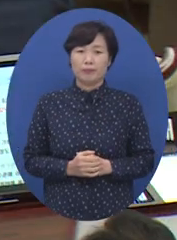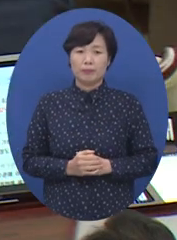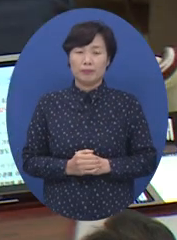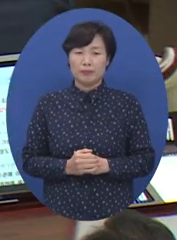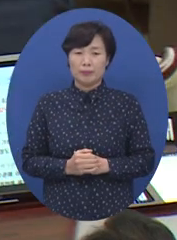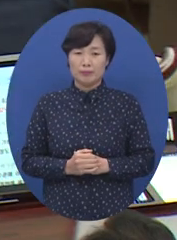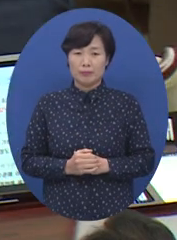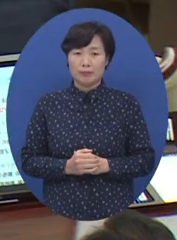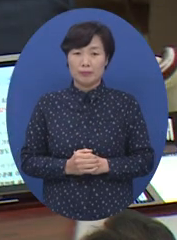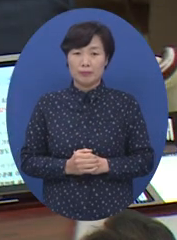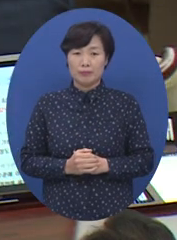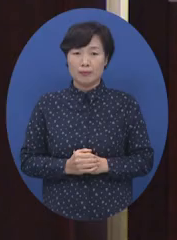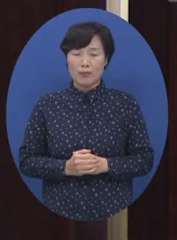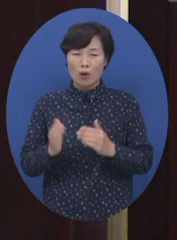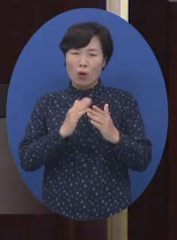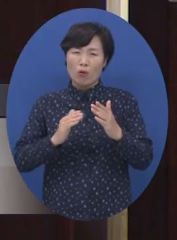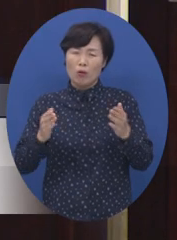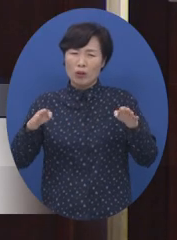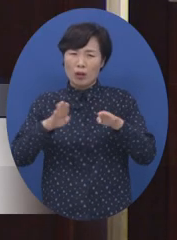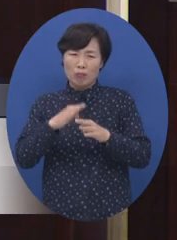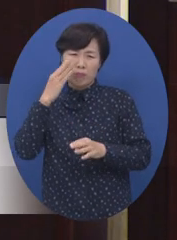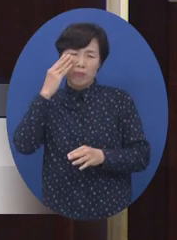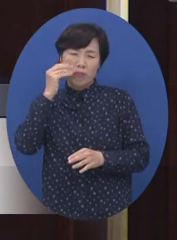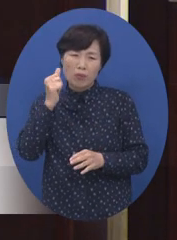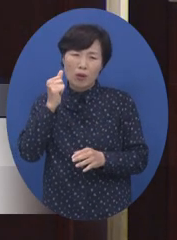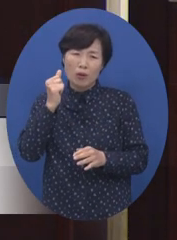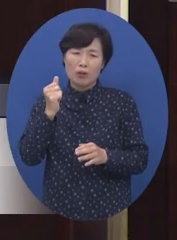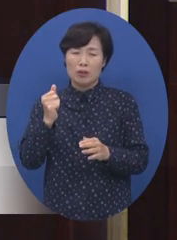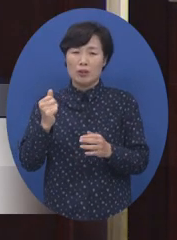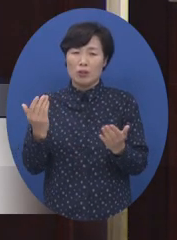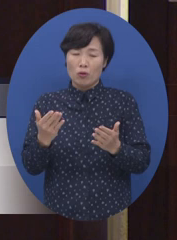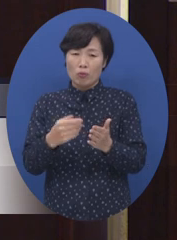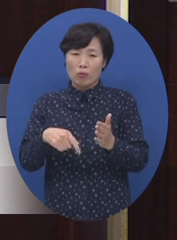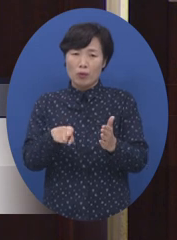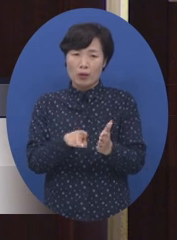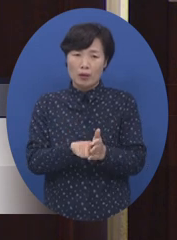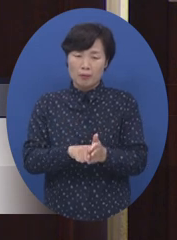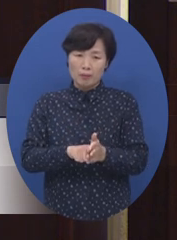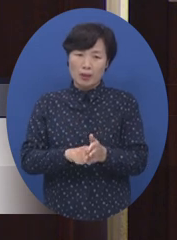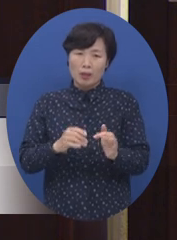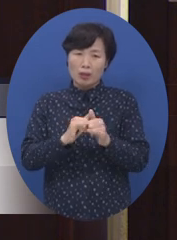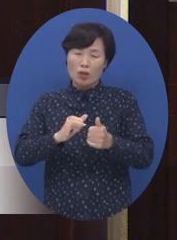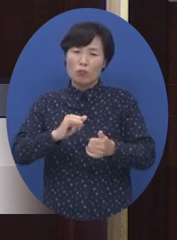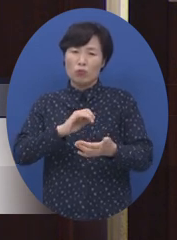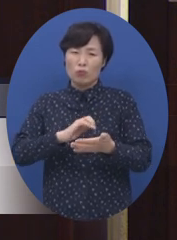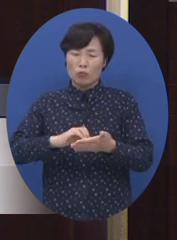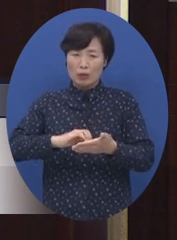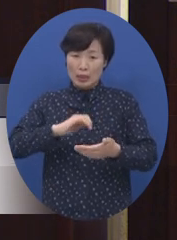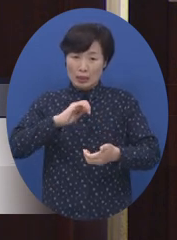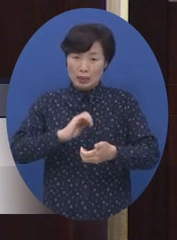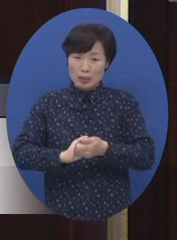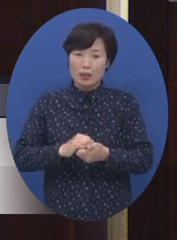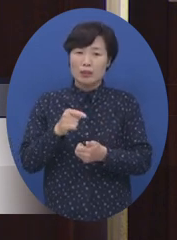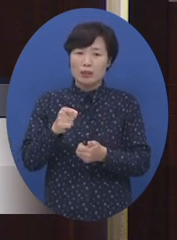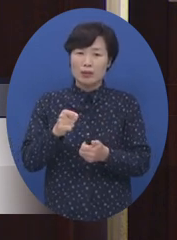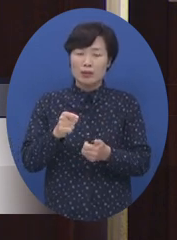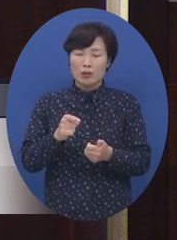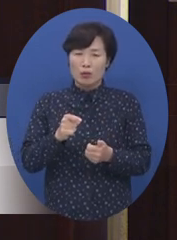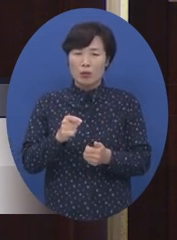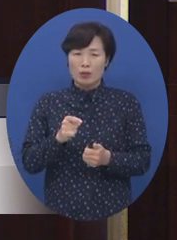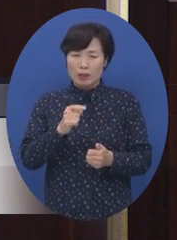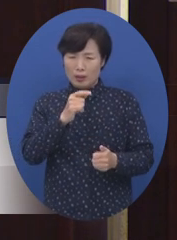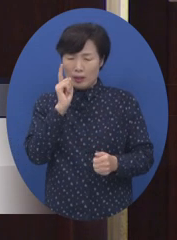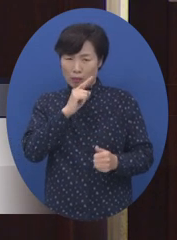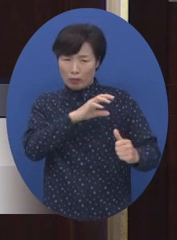제언이 이루어졌습니다. 공공기관의 원활한 업무 수행을 위해 정원 제한 조항을 삭제한 경기도의회의 선의가 악용되지